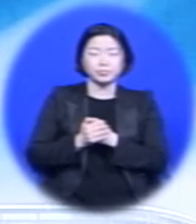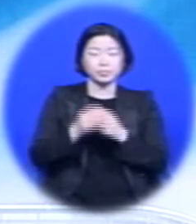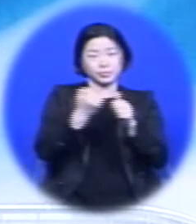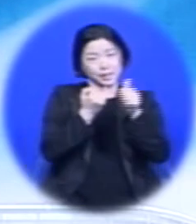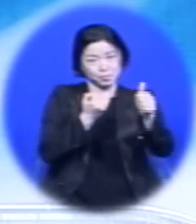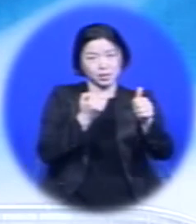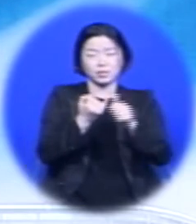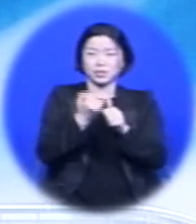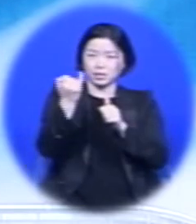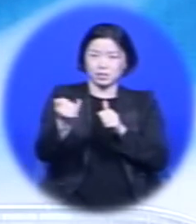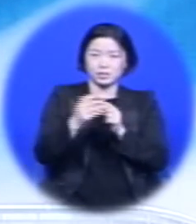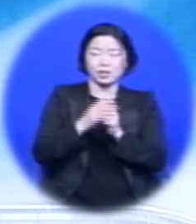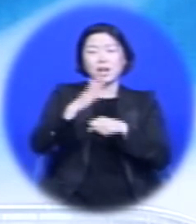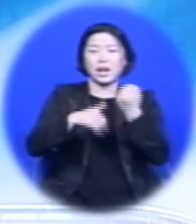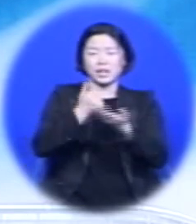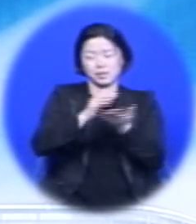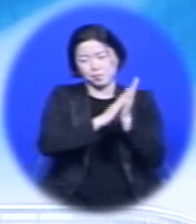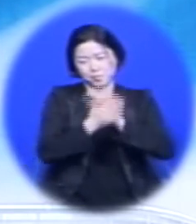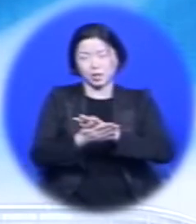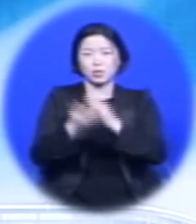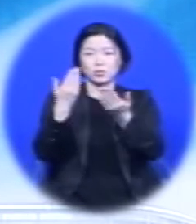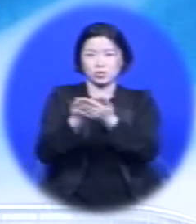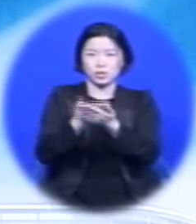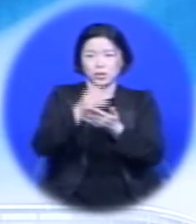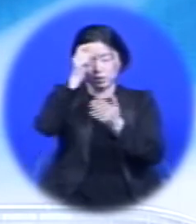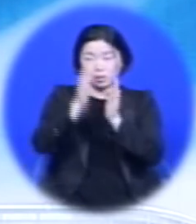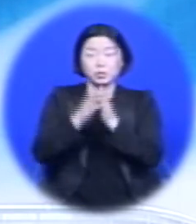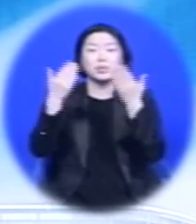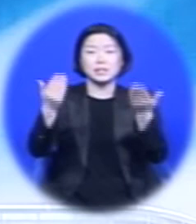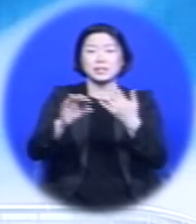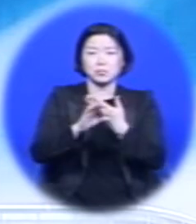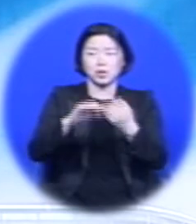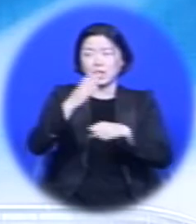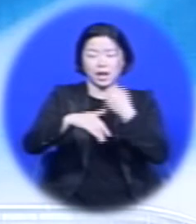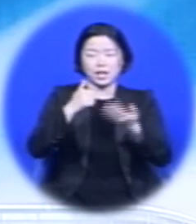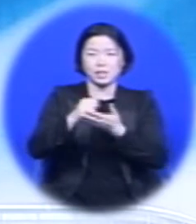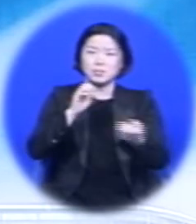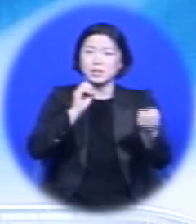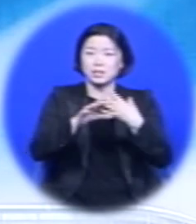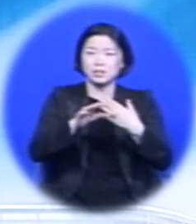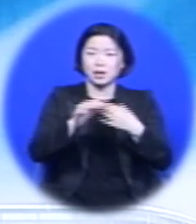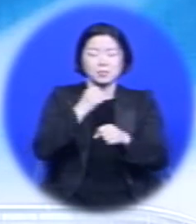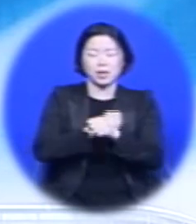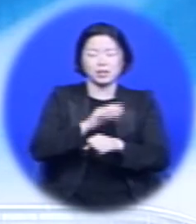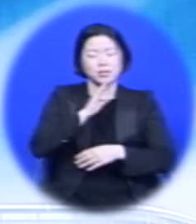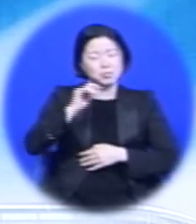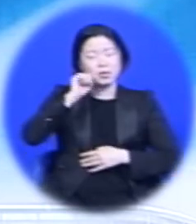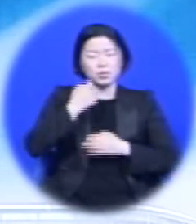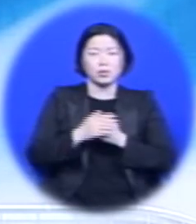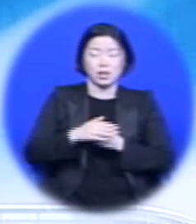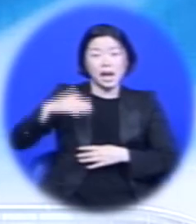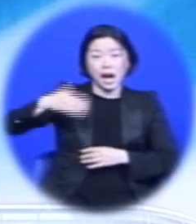배우자를 하나님 변화시켜 주세요. 이렇게 기도하면 하나님이 응답하기 참 어렵습니다.